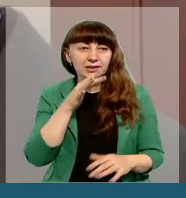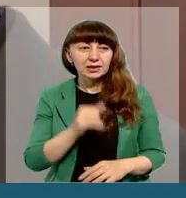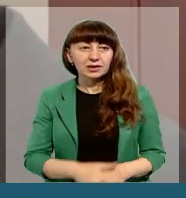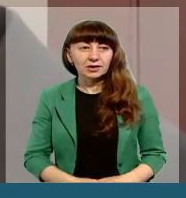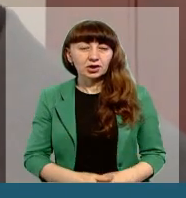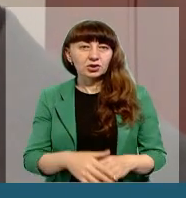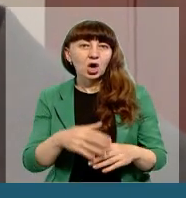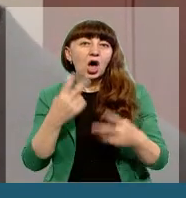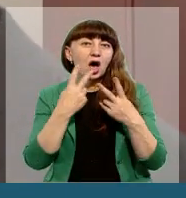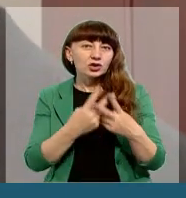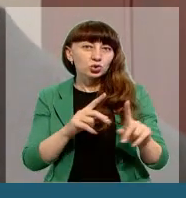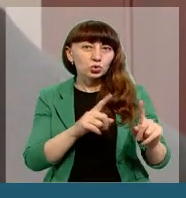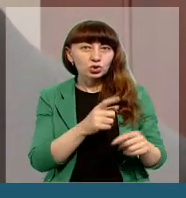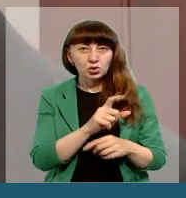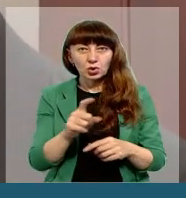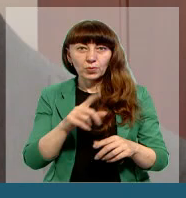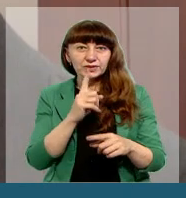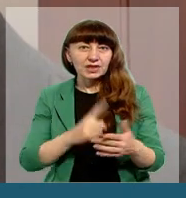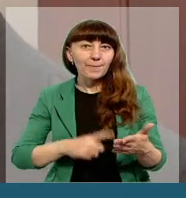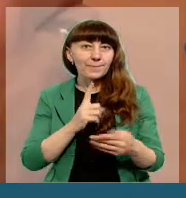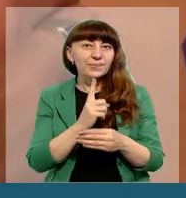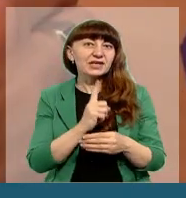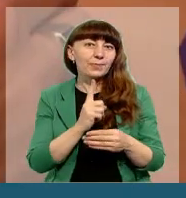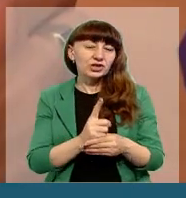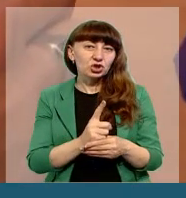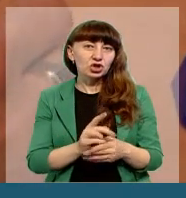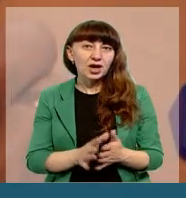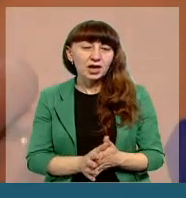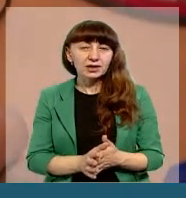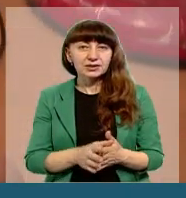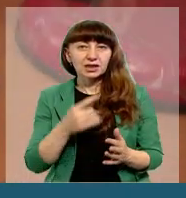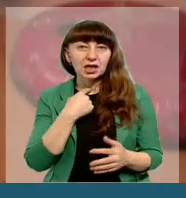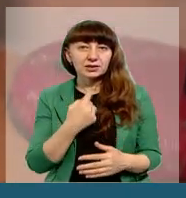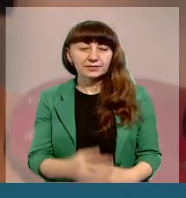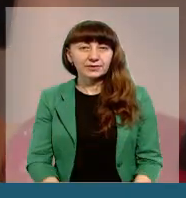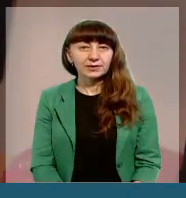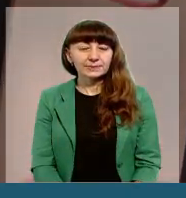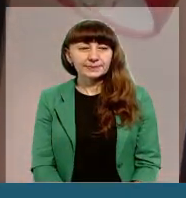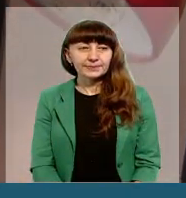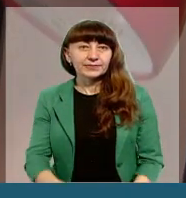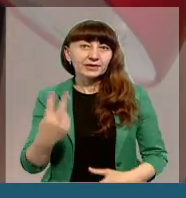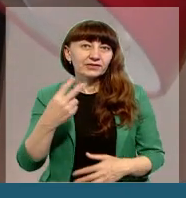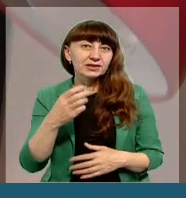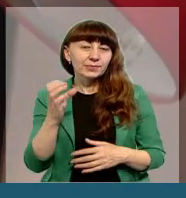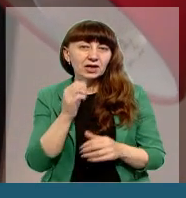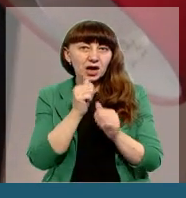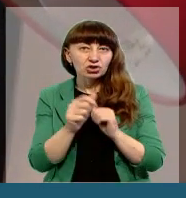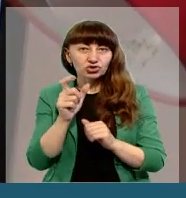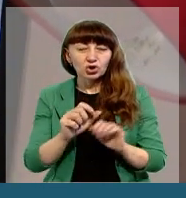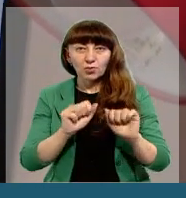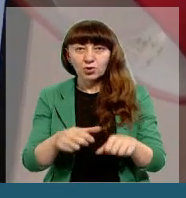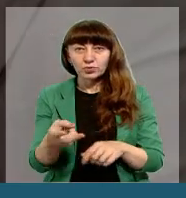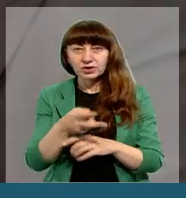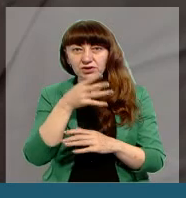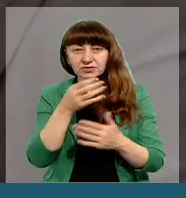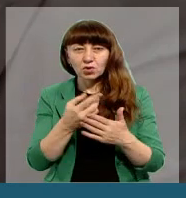судом недееспособными, а также содержащиеся в местах лишения свободы по приговору суда. С 20 сентября каждый может прийти на